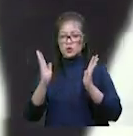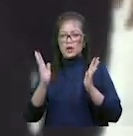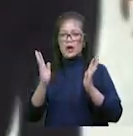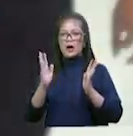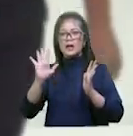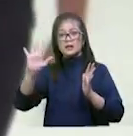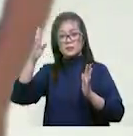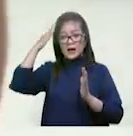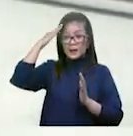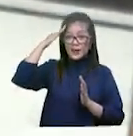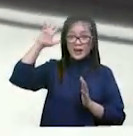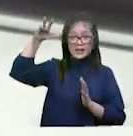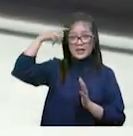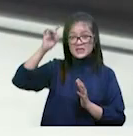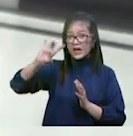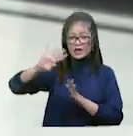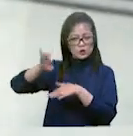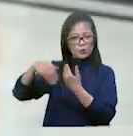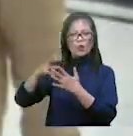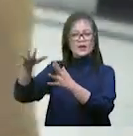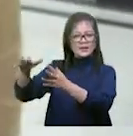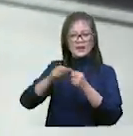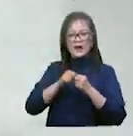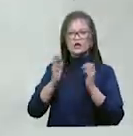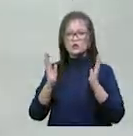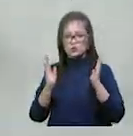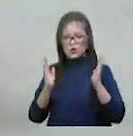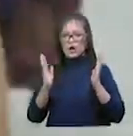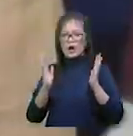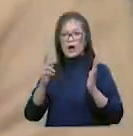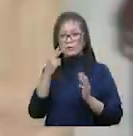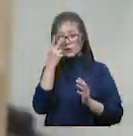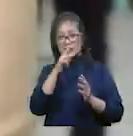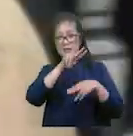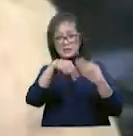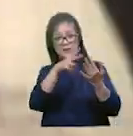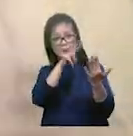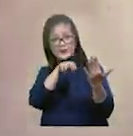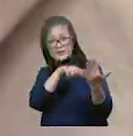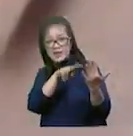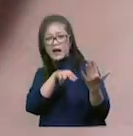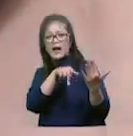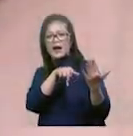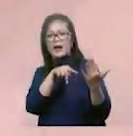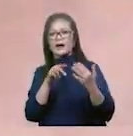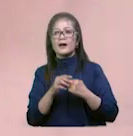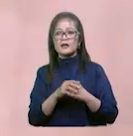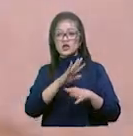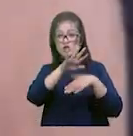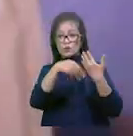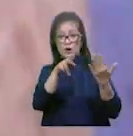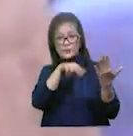menjalani pemeriksaan di Ditreskrimsus Polda Jawa Timur Kamis kemarin. Usai diperiksa, ke-6 tersangka langsung dibawa ke Bandara